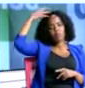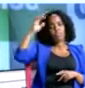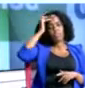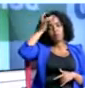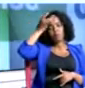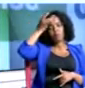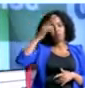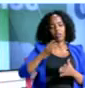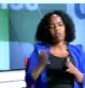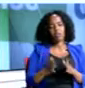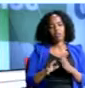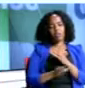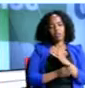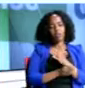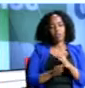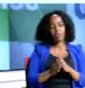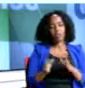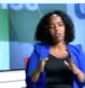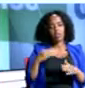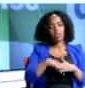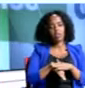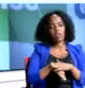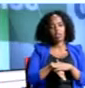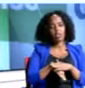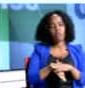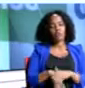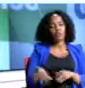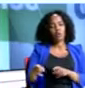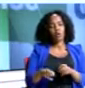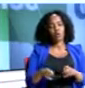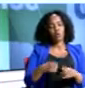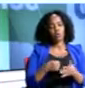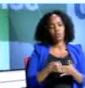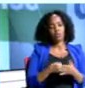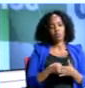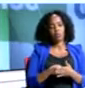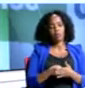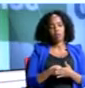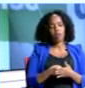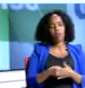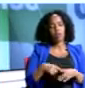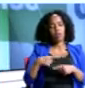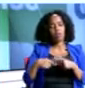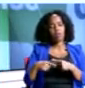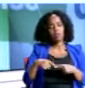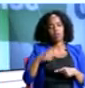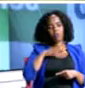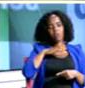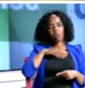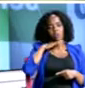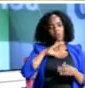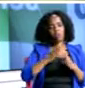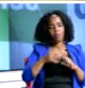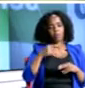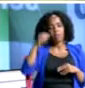kan kena cahala biyeti akka hinggalle tu anna cima adam sun dan daun era egama Emilia